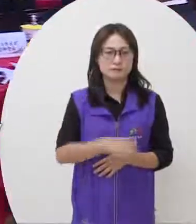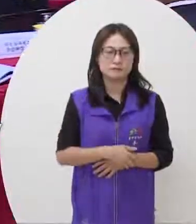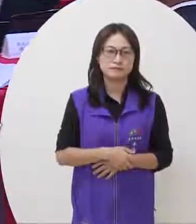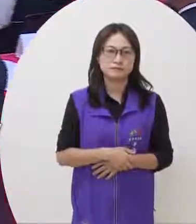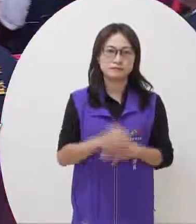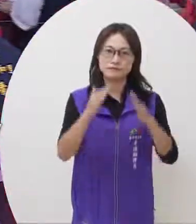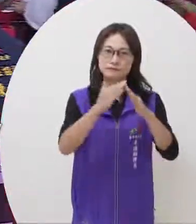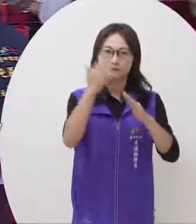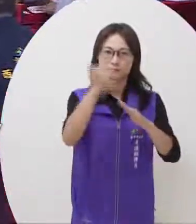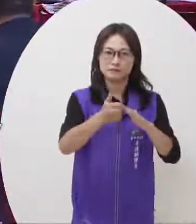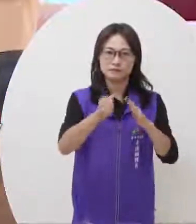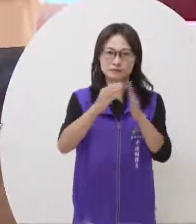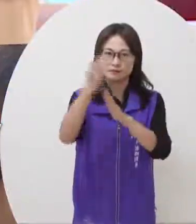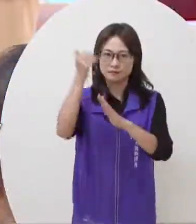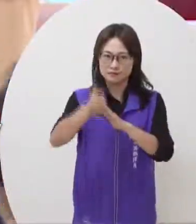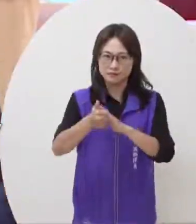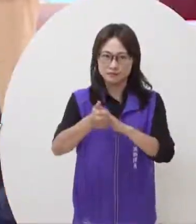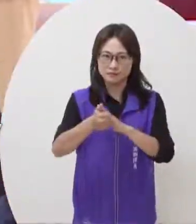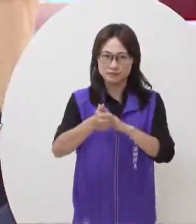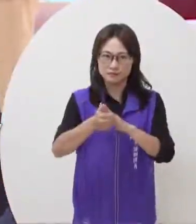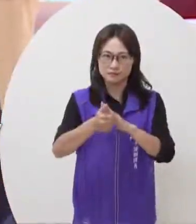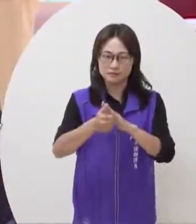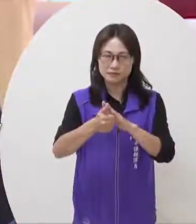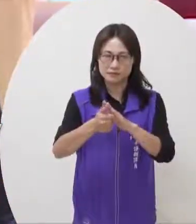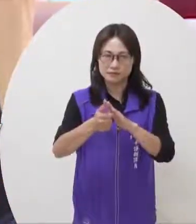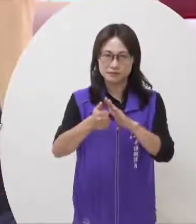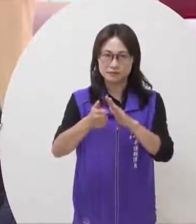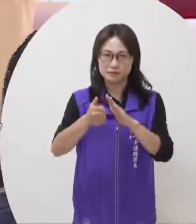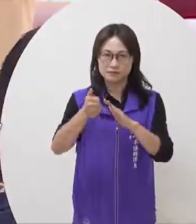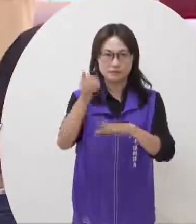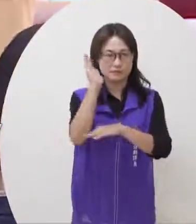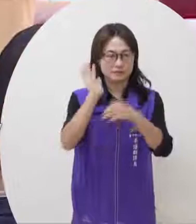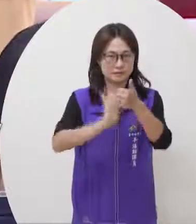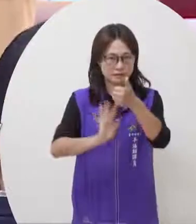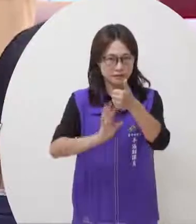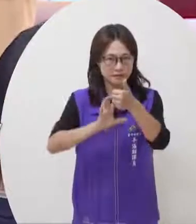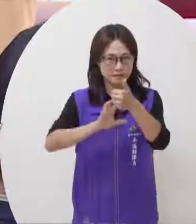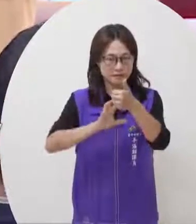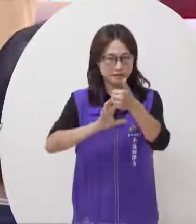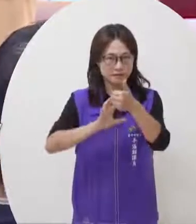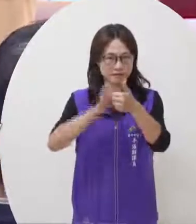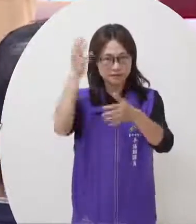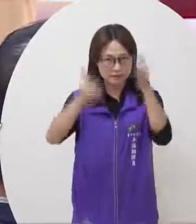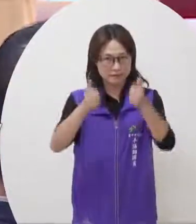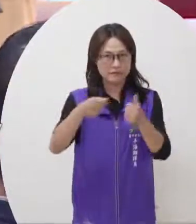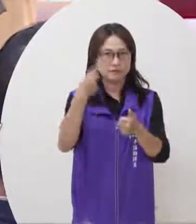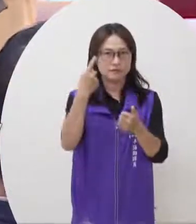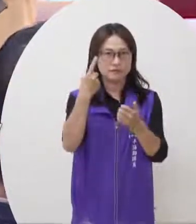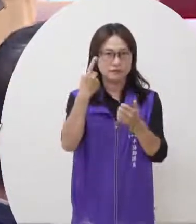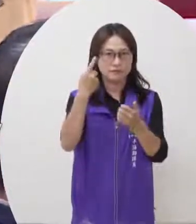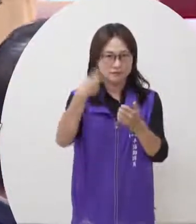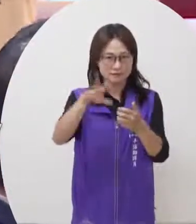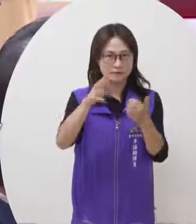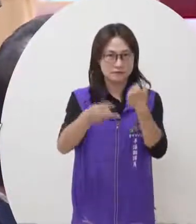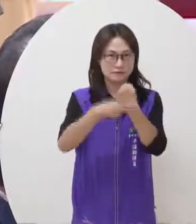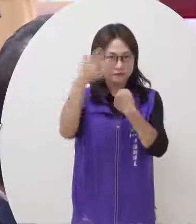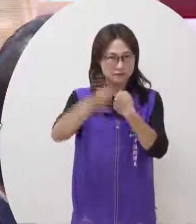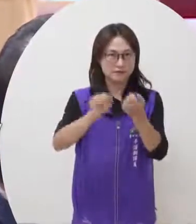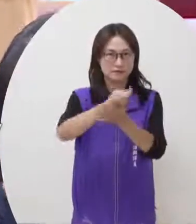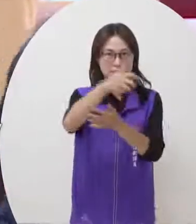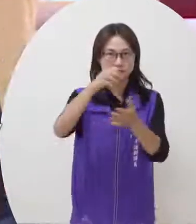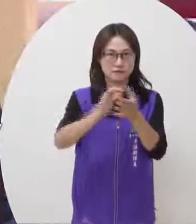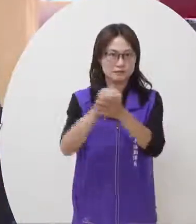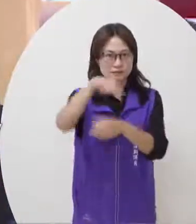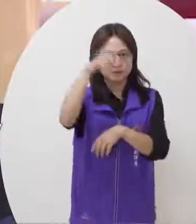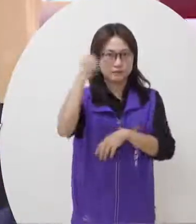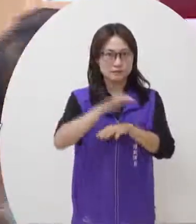市长、区长，还有我们市政府的各个科室的长官，以及我们里长同仁、媒体先生记者，